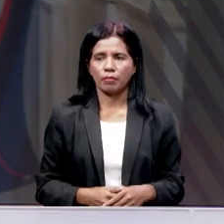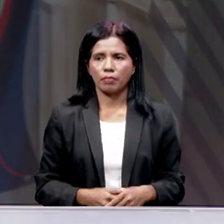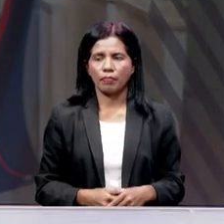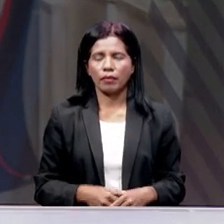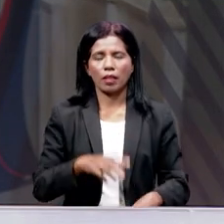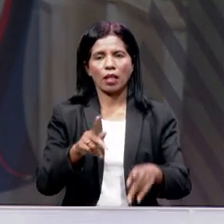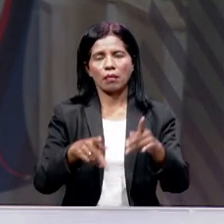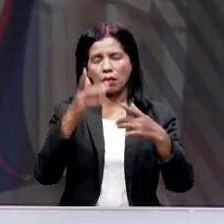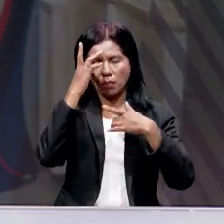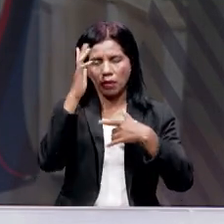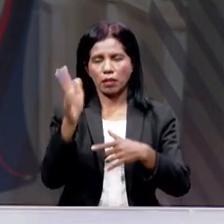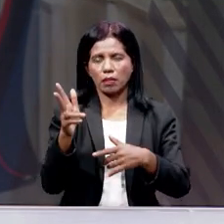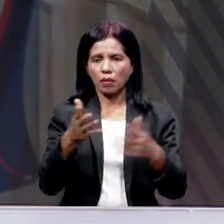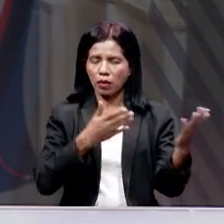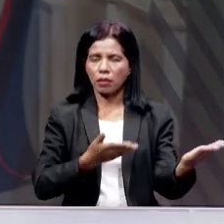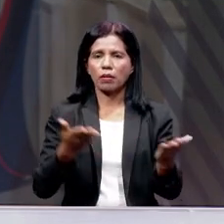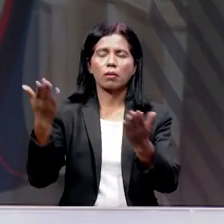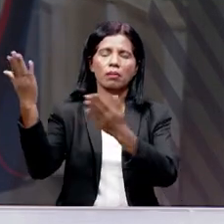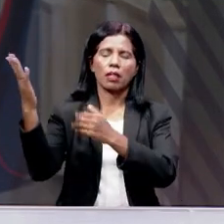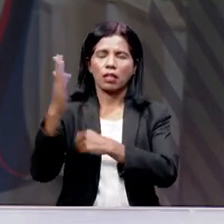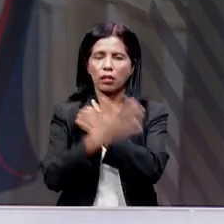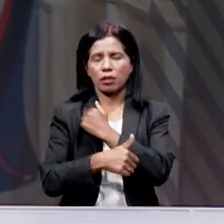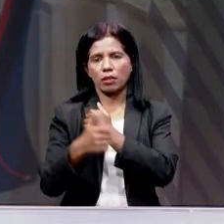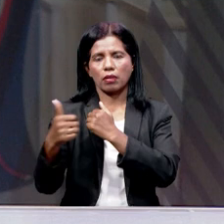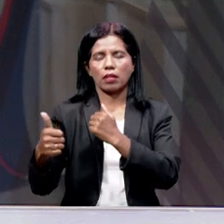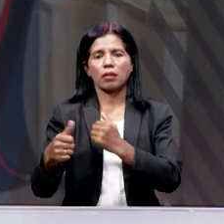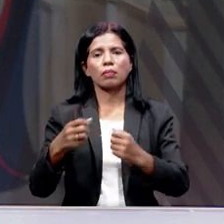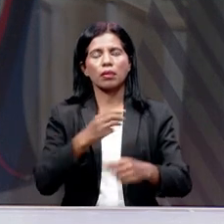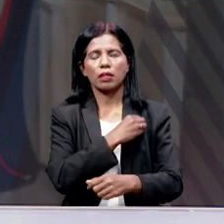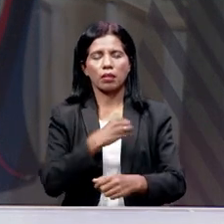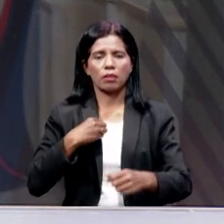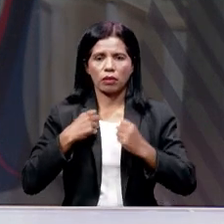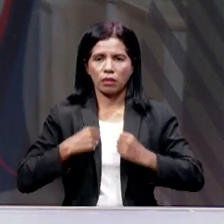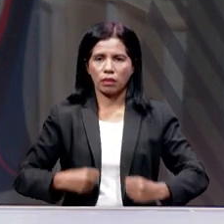Pasiente besik tolong ulur transportado na barai liur ho di halo tratamento saude.